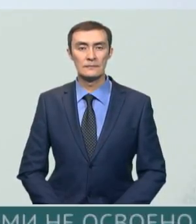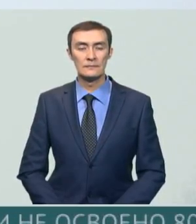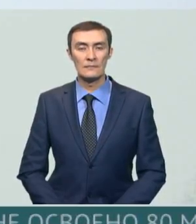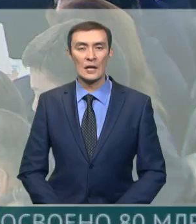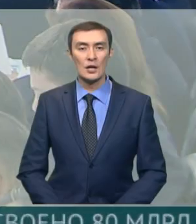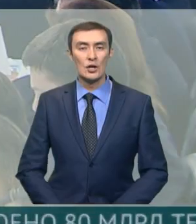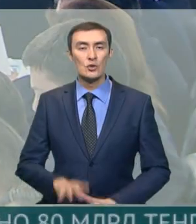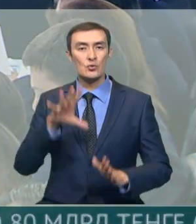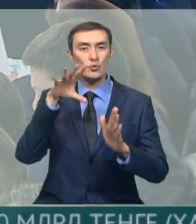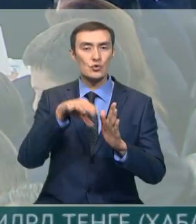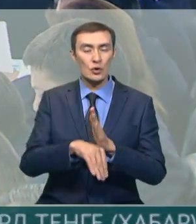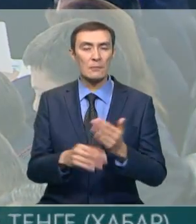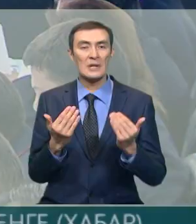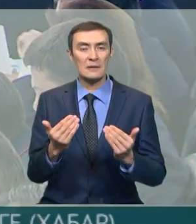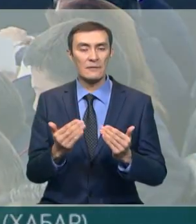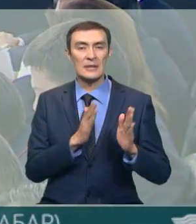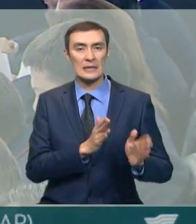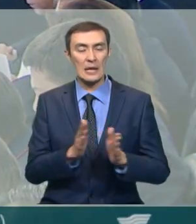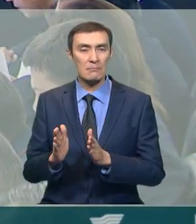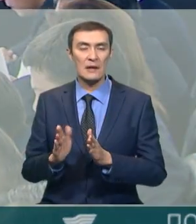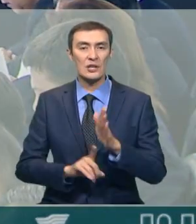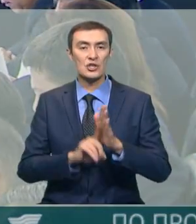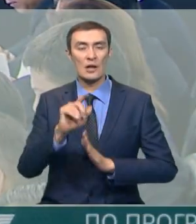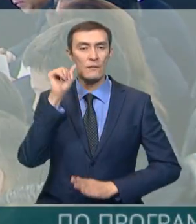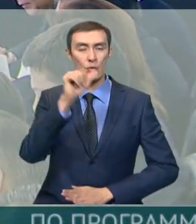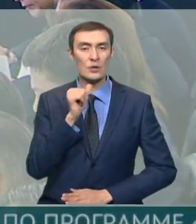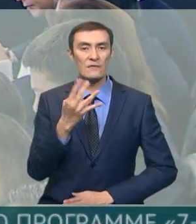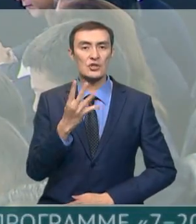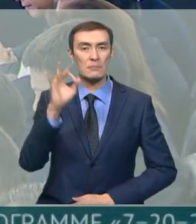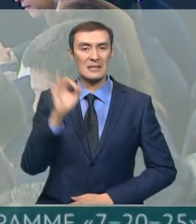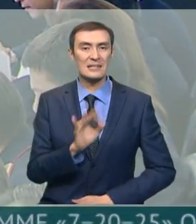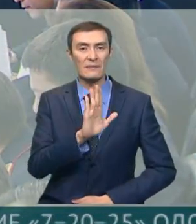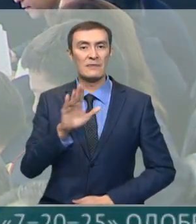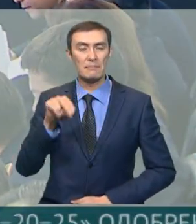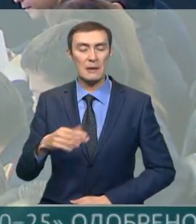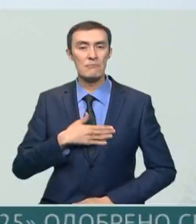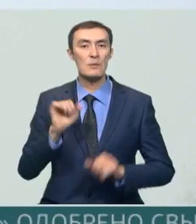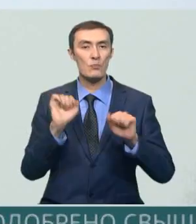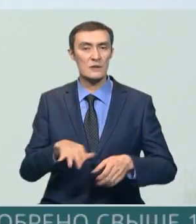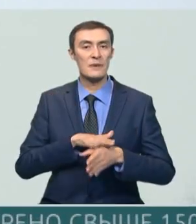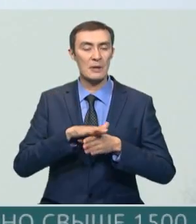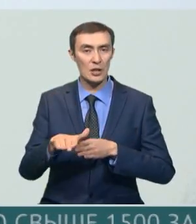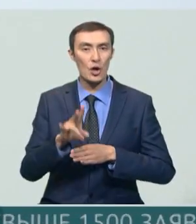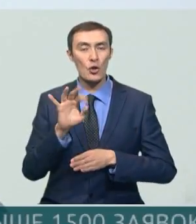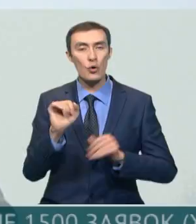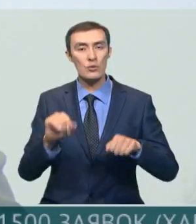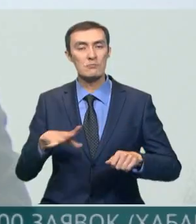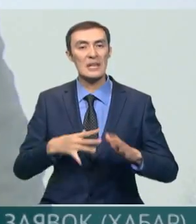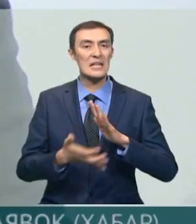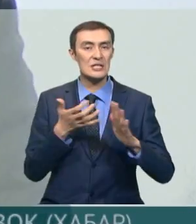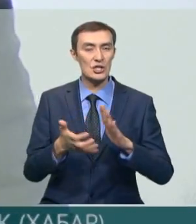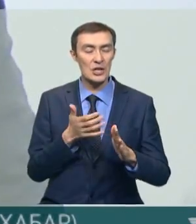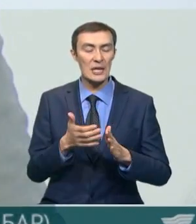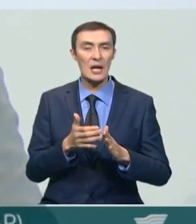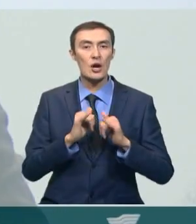С учетом набранного темпа роста ВВП с начала года, задача в 4% остается выполнимой. Однако, возможно, недостижение целевых